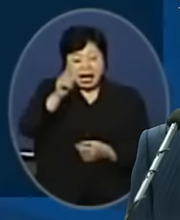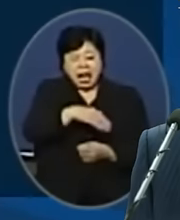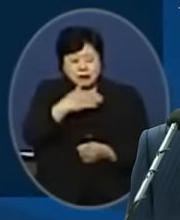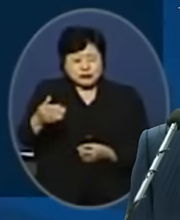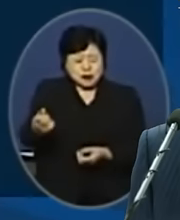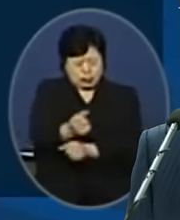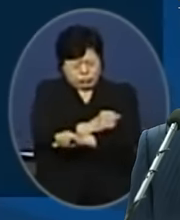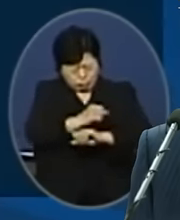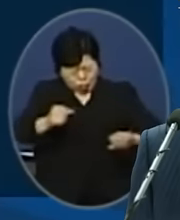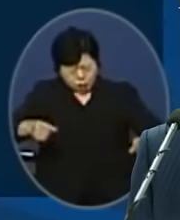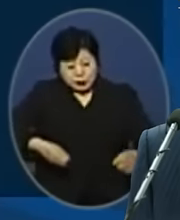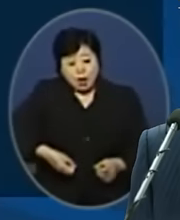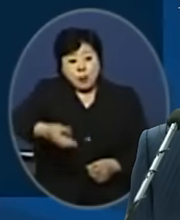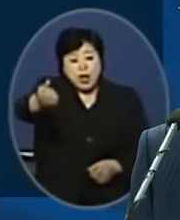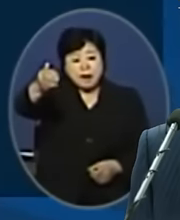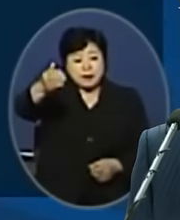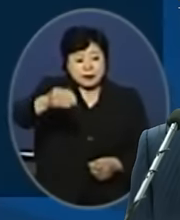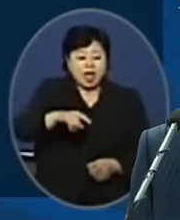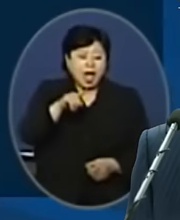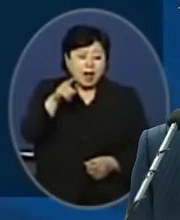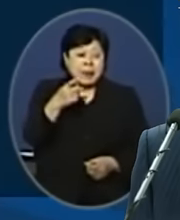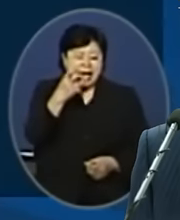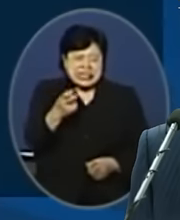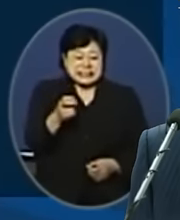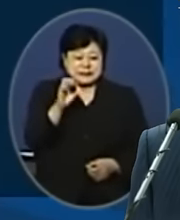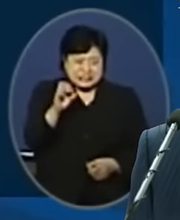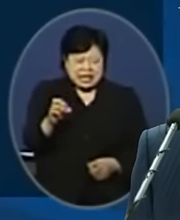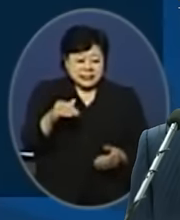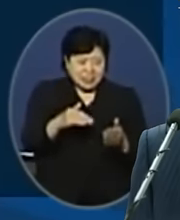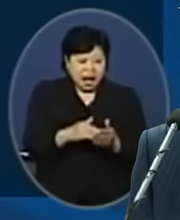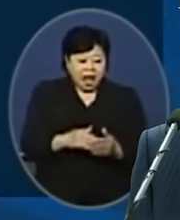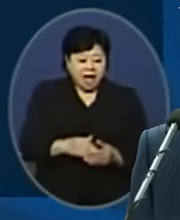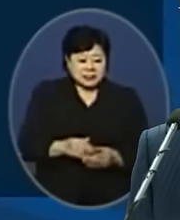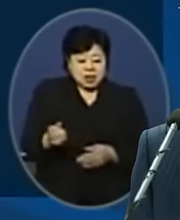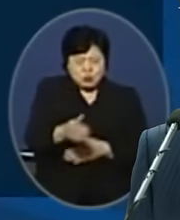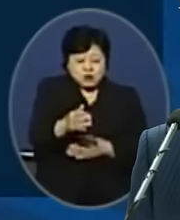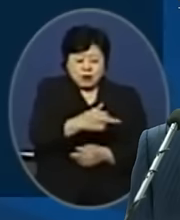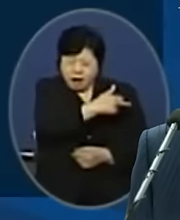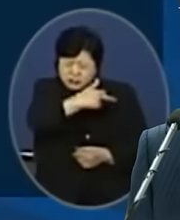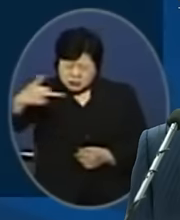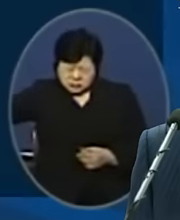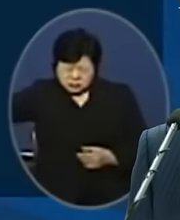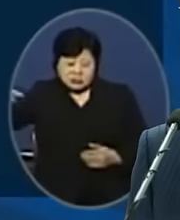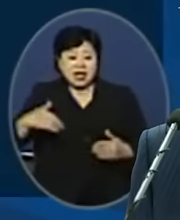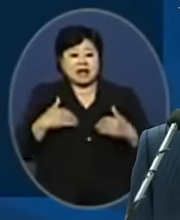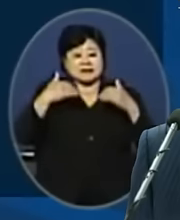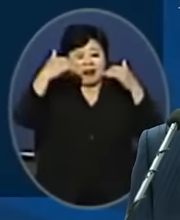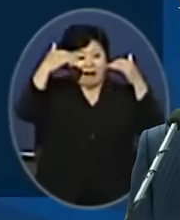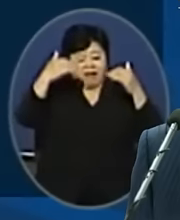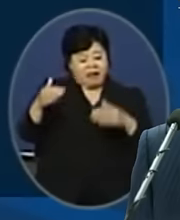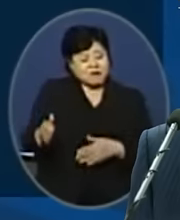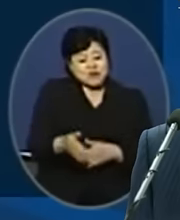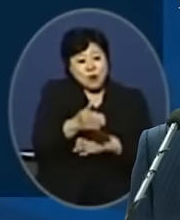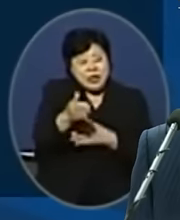강물에 방류를 하면은 120cm까지 자랍니다. 그